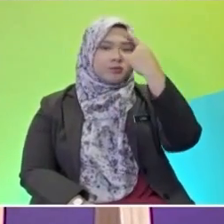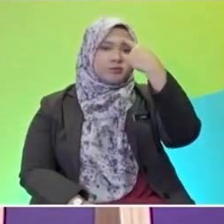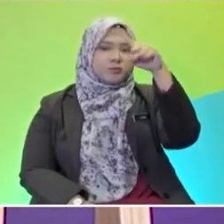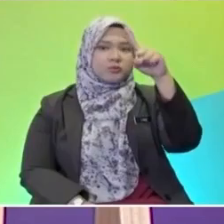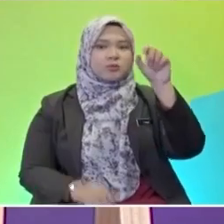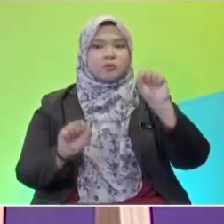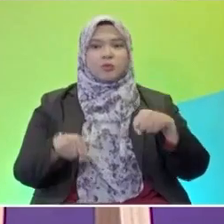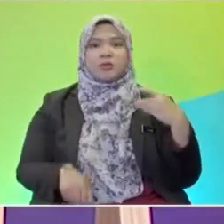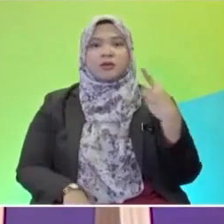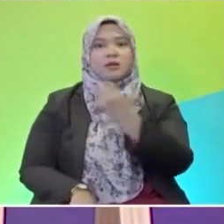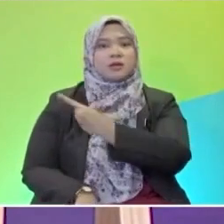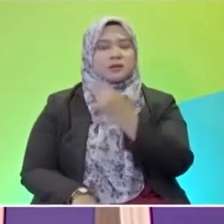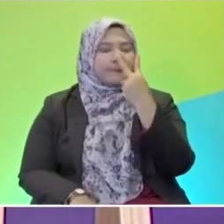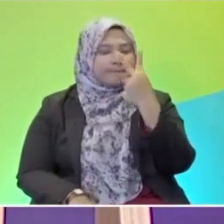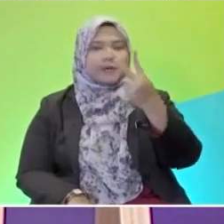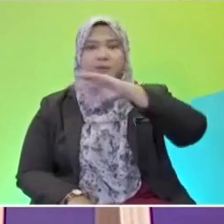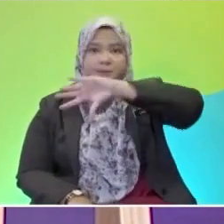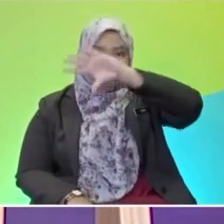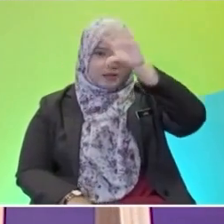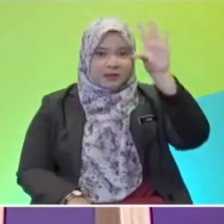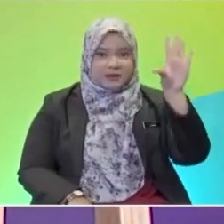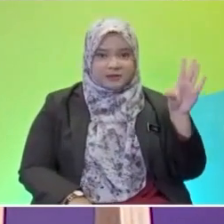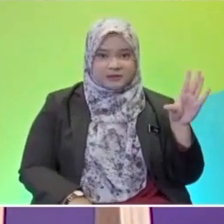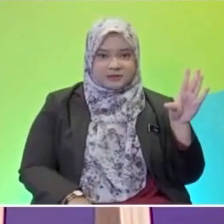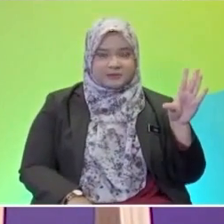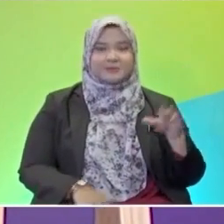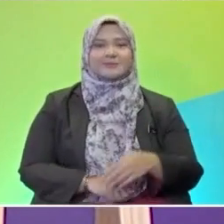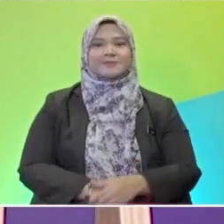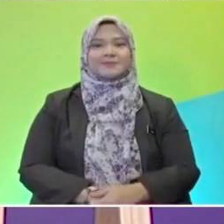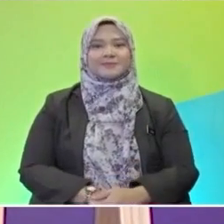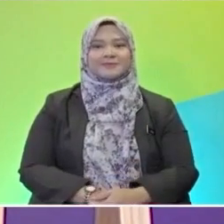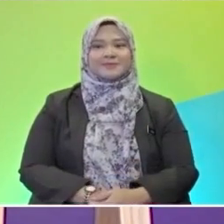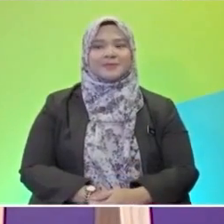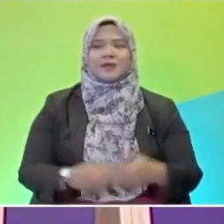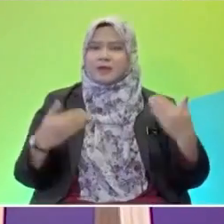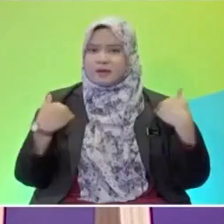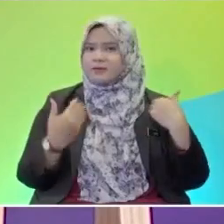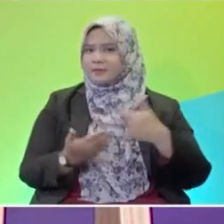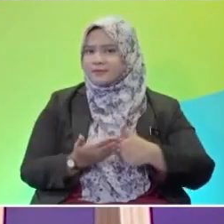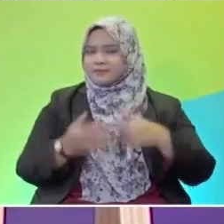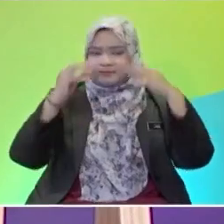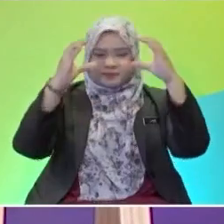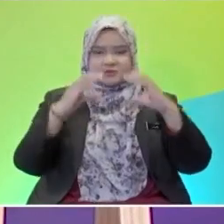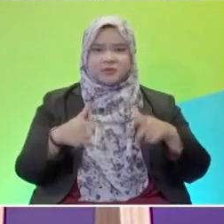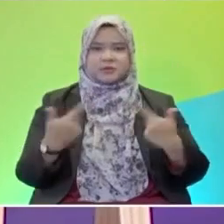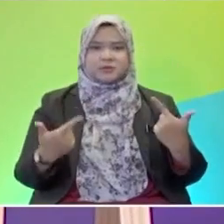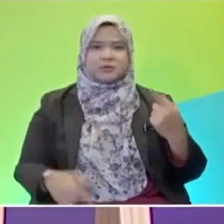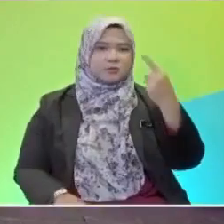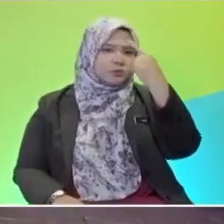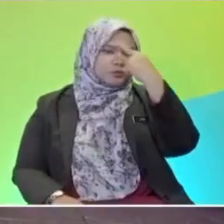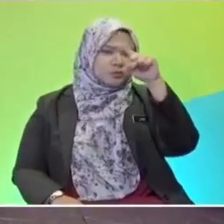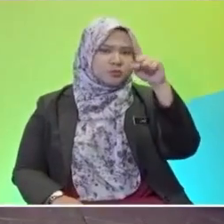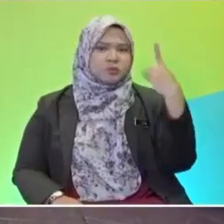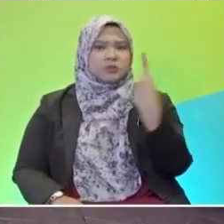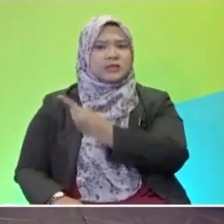tadi ada berbagai lagi cari-cari lain yang boleh kita gunakan untuk menghasilkan Pelangi antara cara